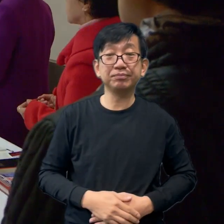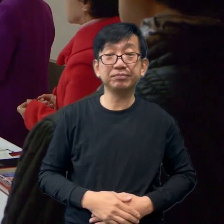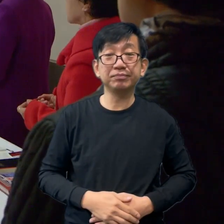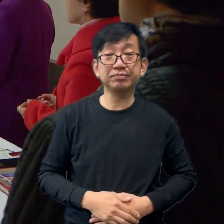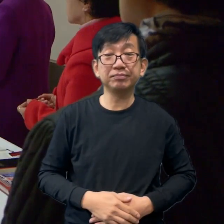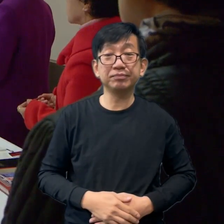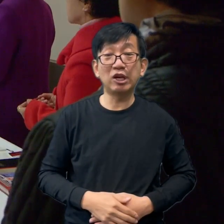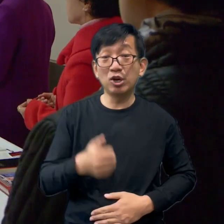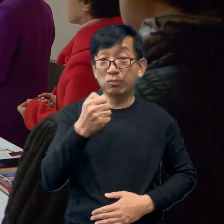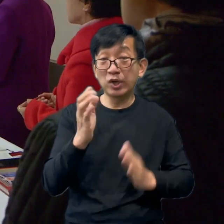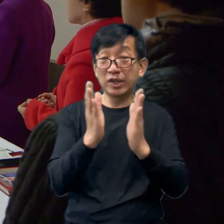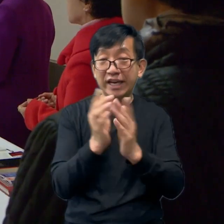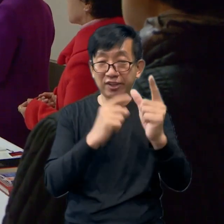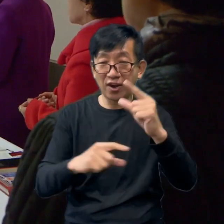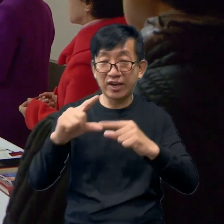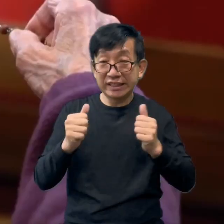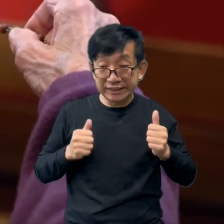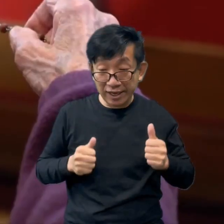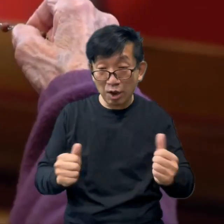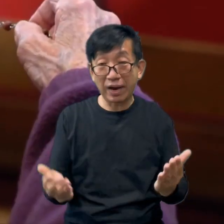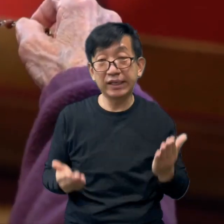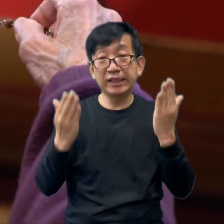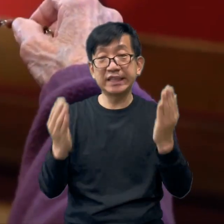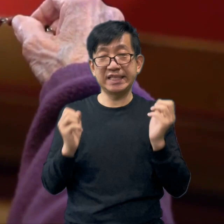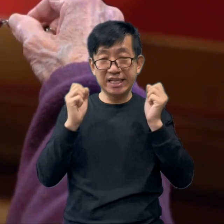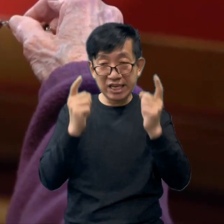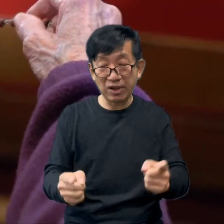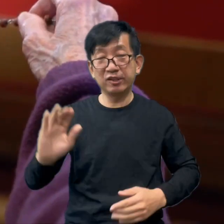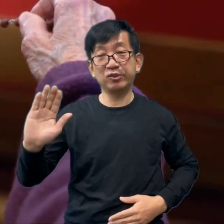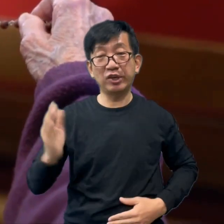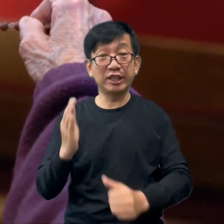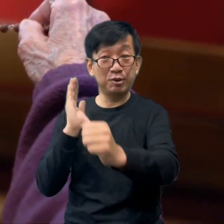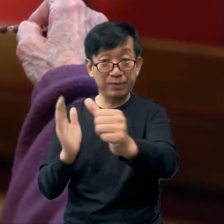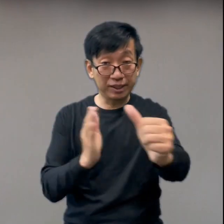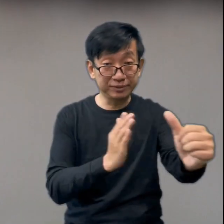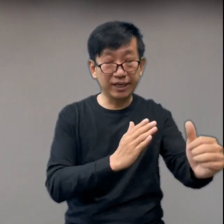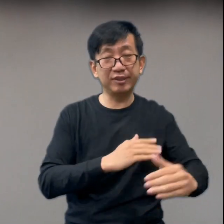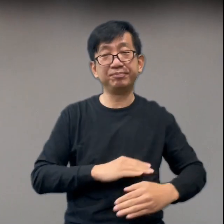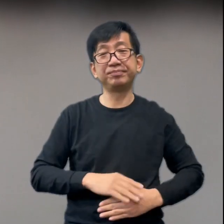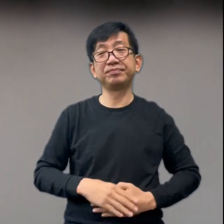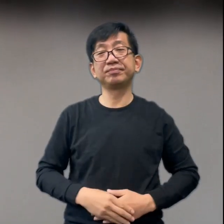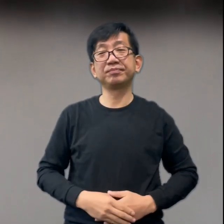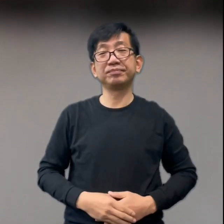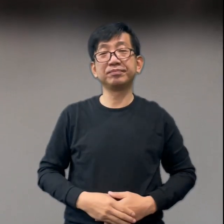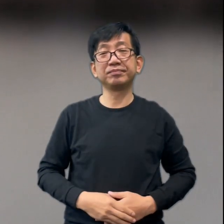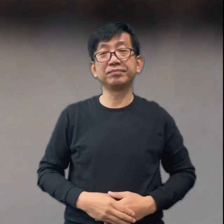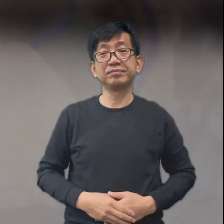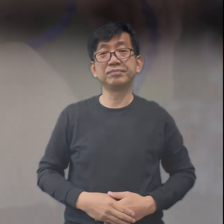알아봤는데요. 묵주기도를 더욱 열심히 바치는 계기가 되셨기를 바랍니다.